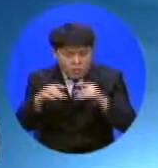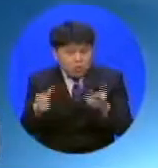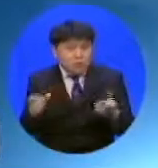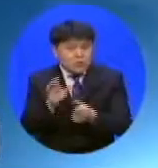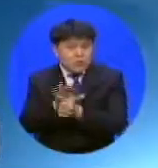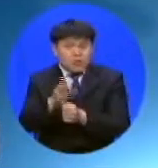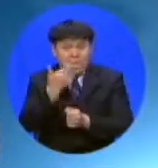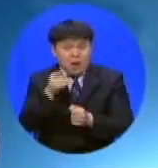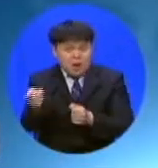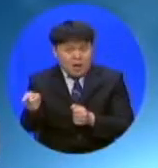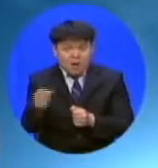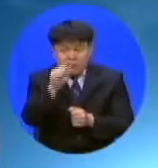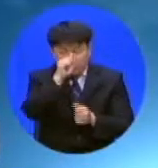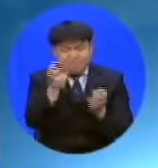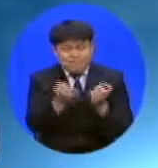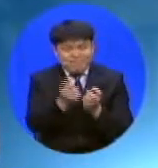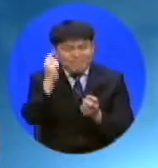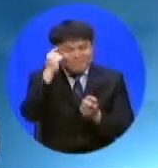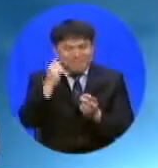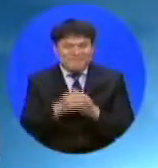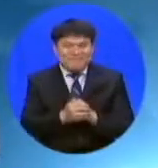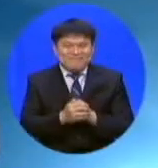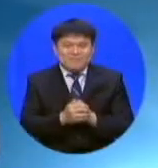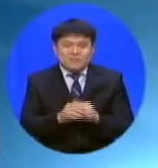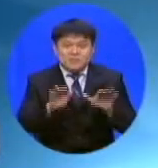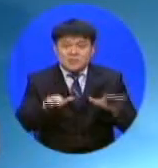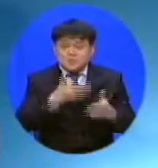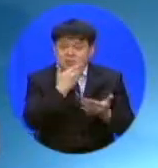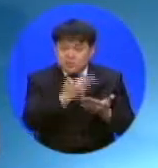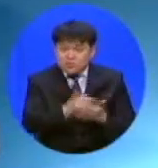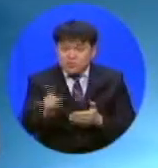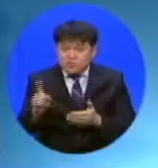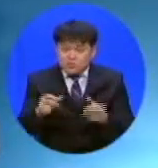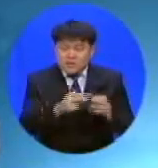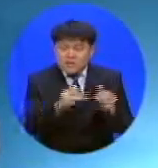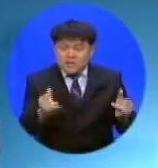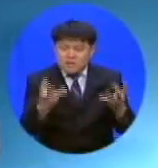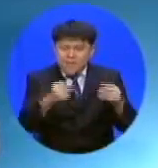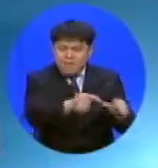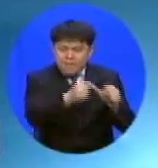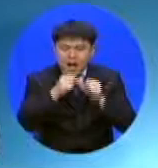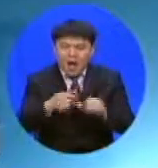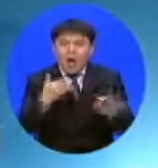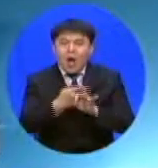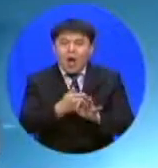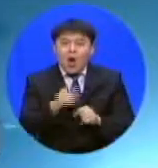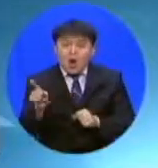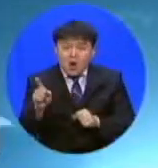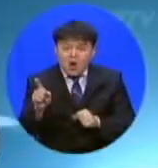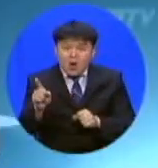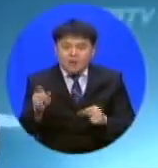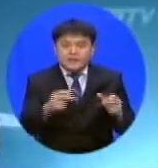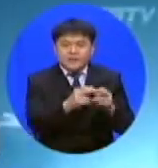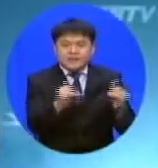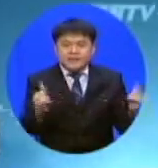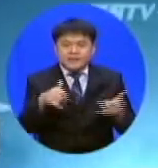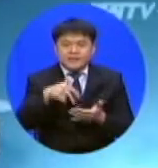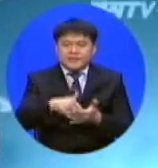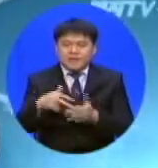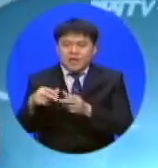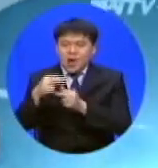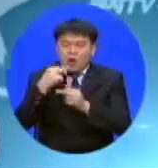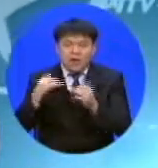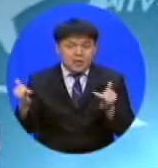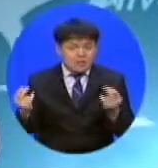이런 방법도 저는 충분히 좋은 방법이라고 보고 일단 중요한 거는 그렇게 해서 장애인을 많이 고용하게 되면 아마 우리 장애인들도